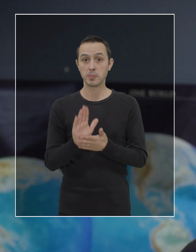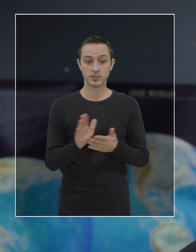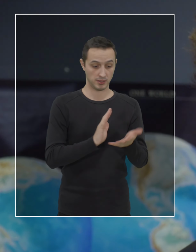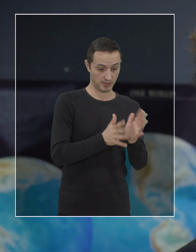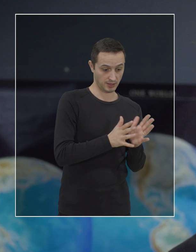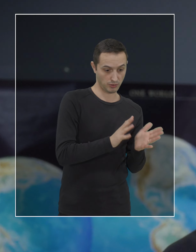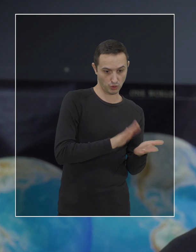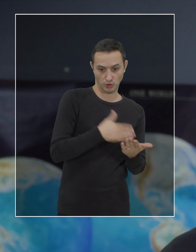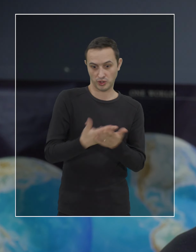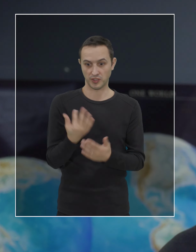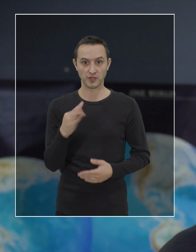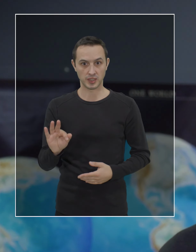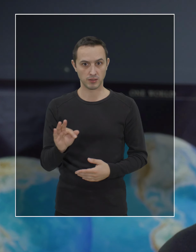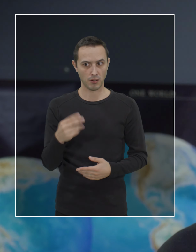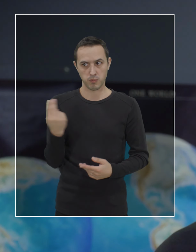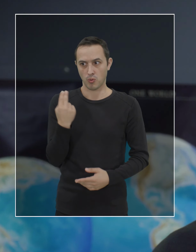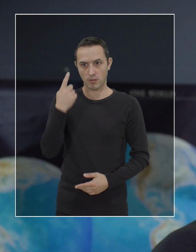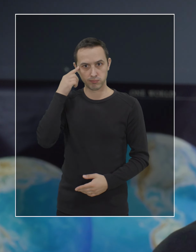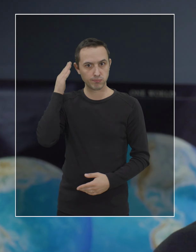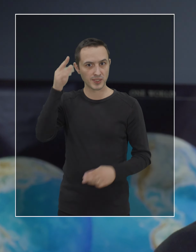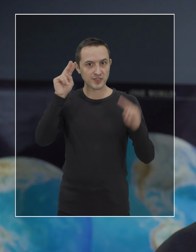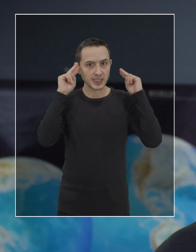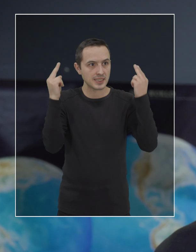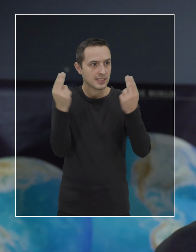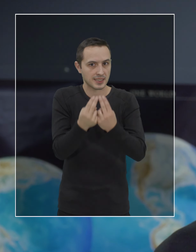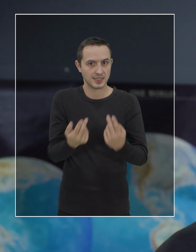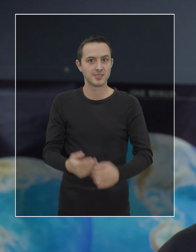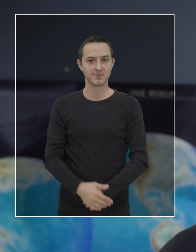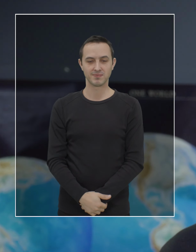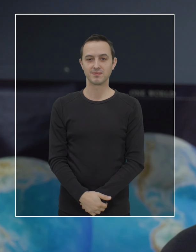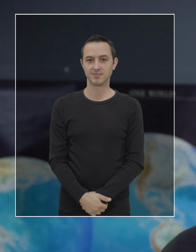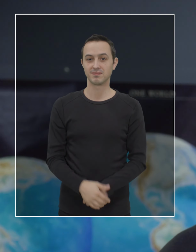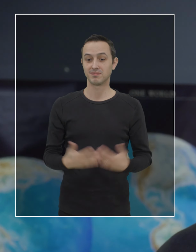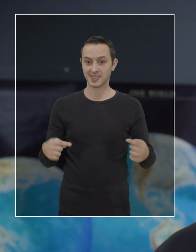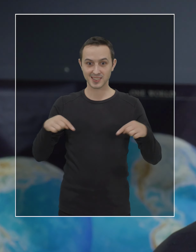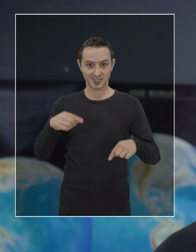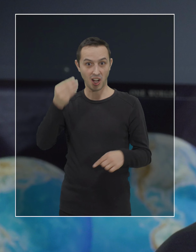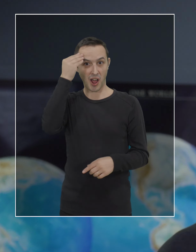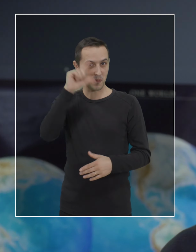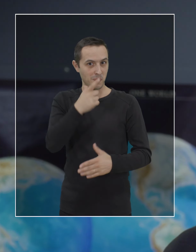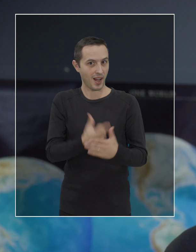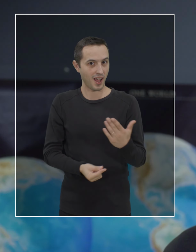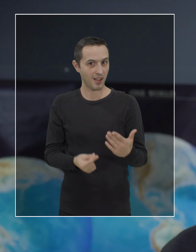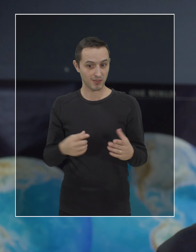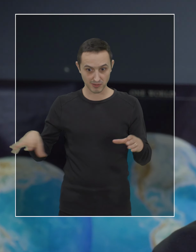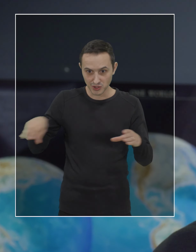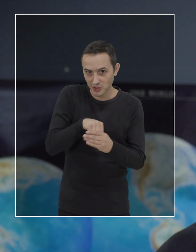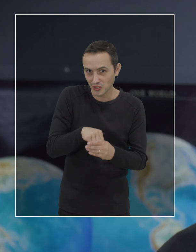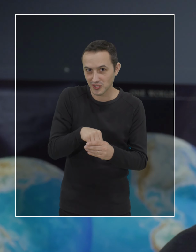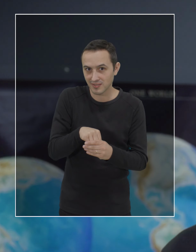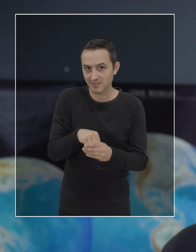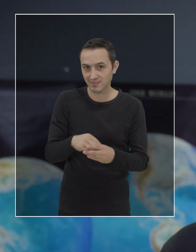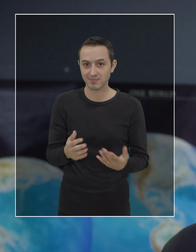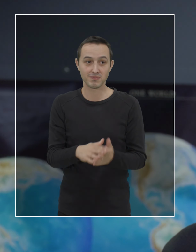au français, ce qui sera utile pour notre futur à l'université. C'est une école bilingue, inclusive